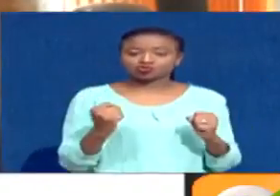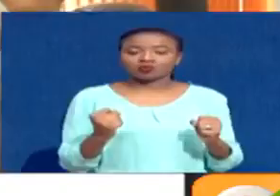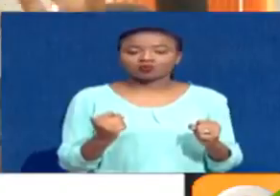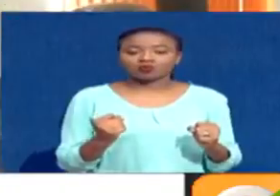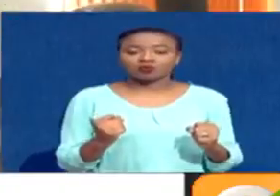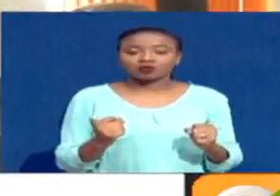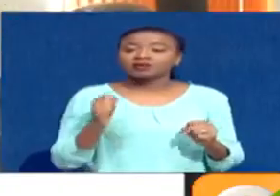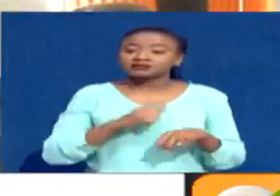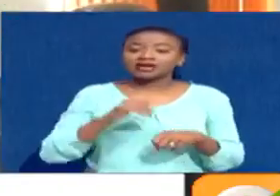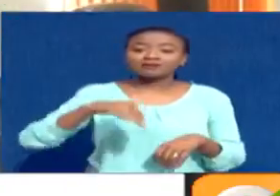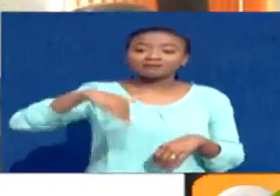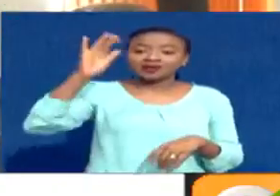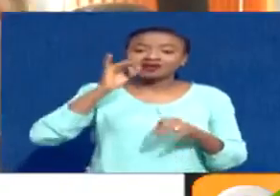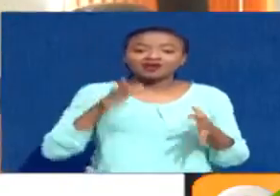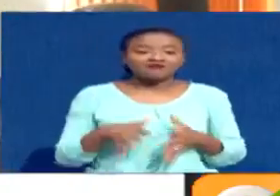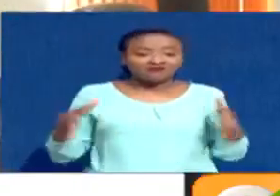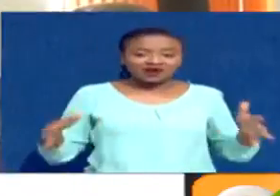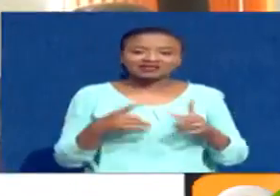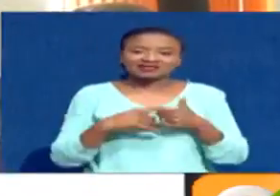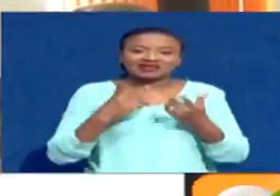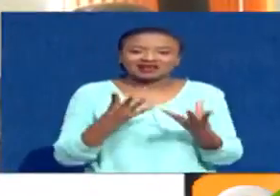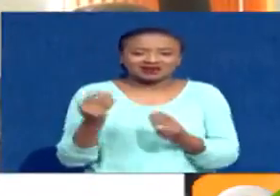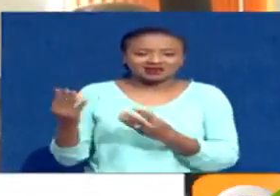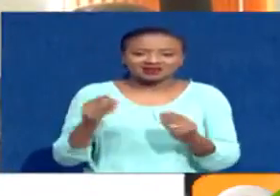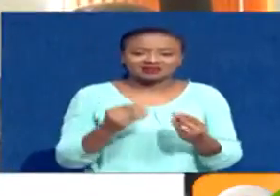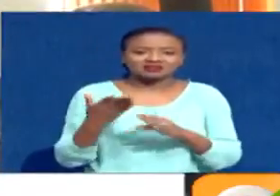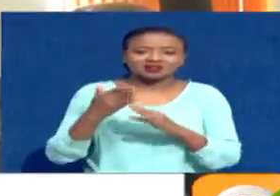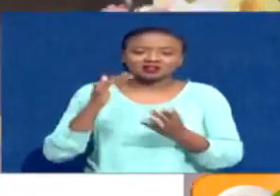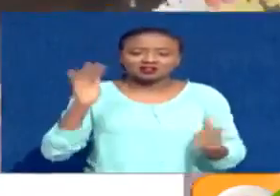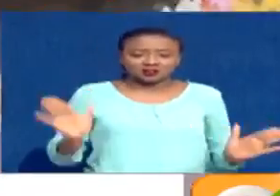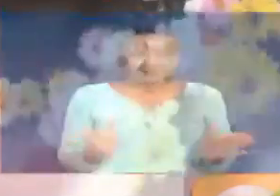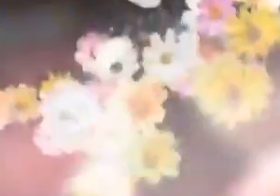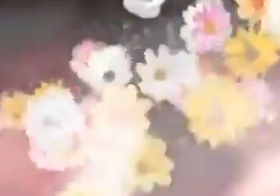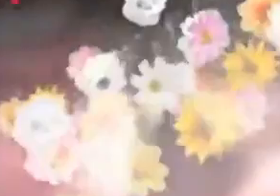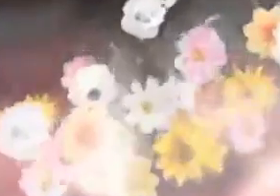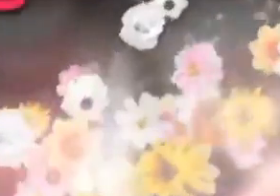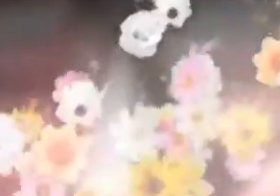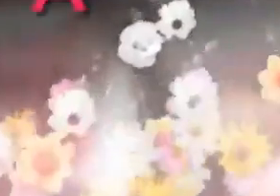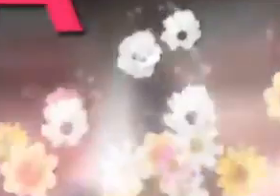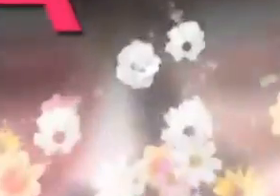up. Wakikuwa wakubwa, hata waki add weight, inakuwa rahisi sana kwao kuanza ku lose weight.